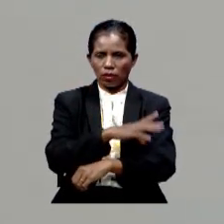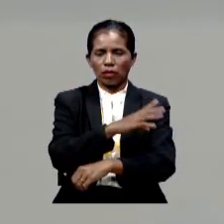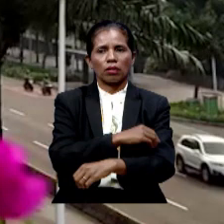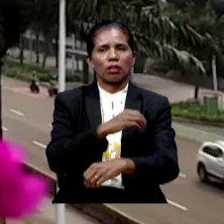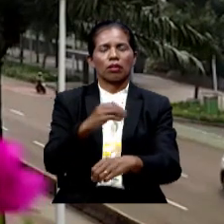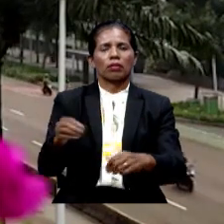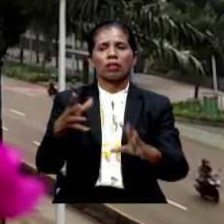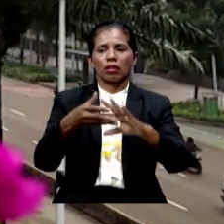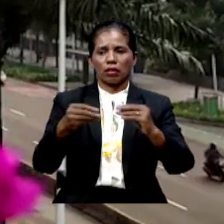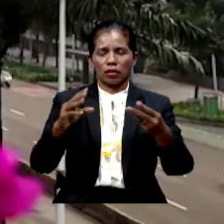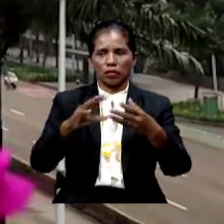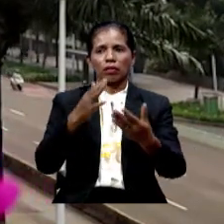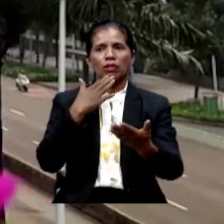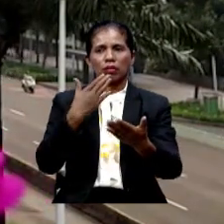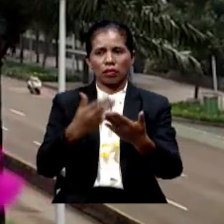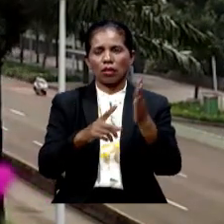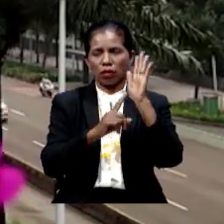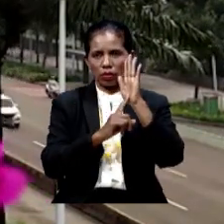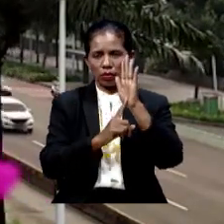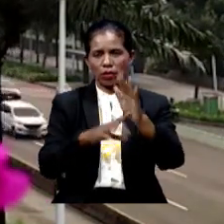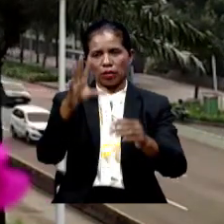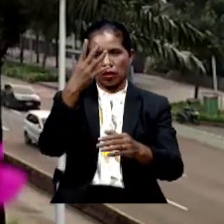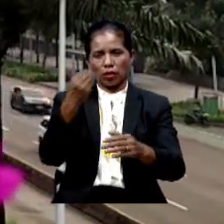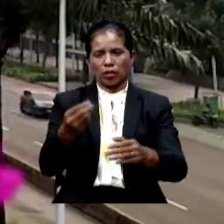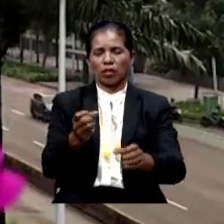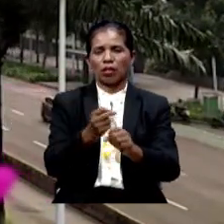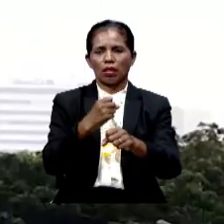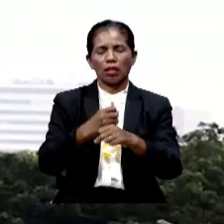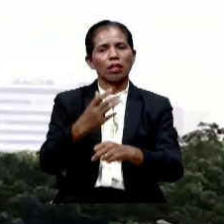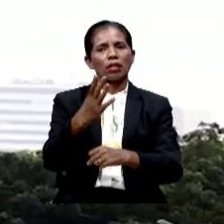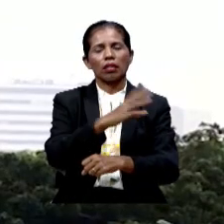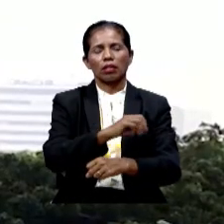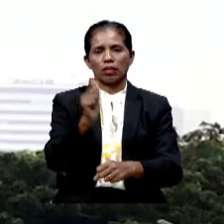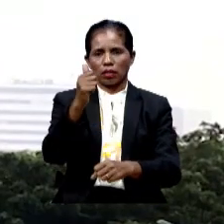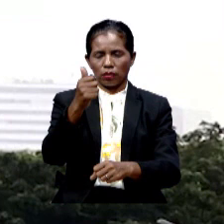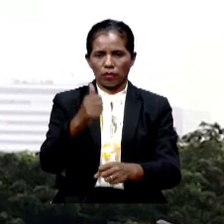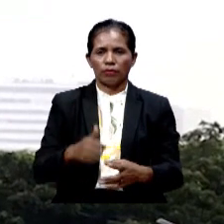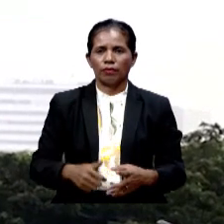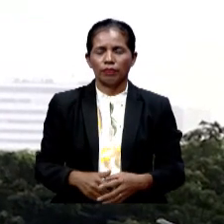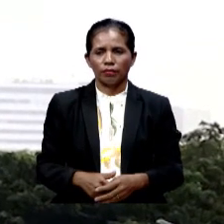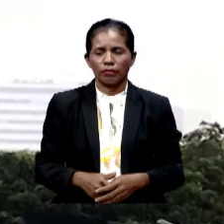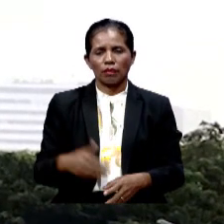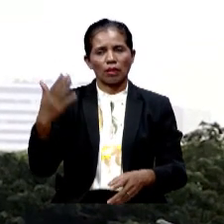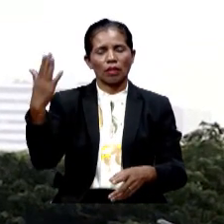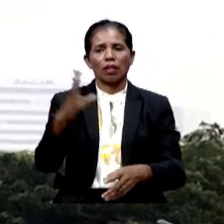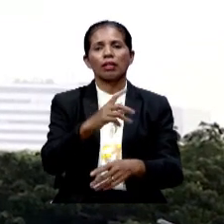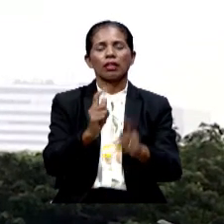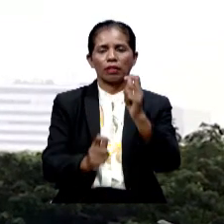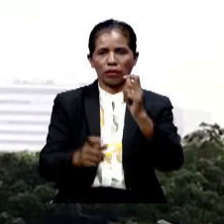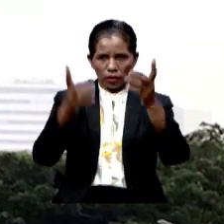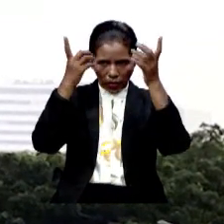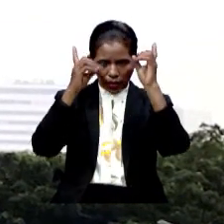grafiku historiku kualidade ar hatudu Jakarta konsistensia iya top sanulu. Iha epoka naba tribunal